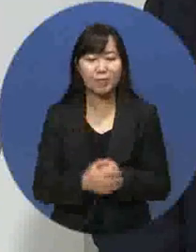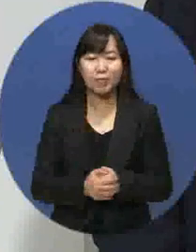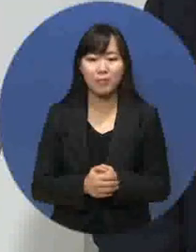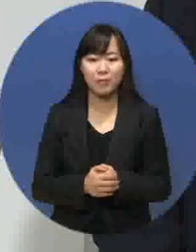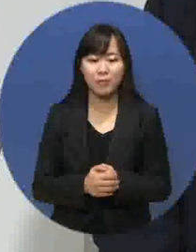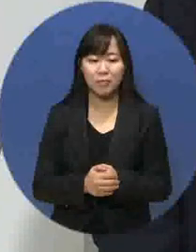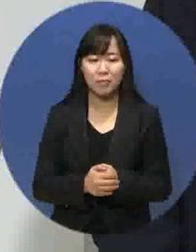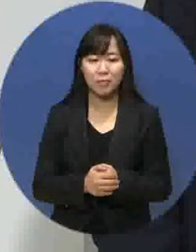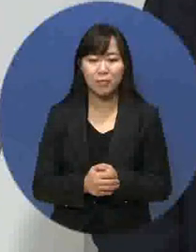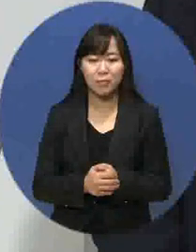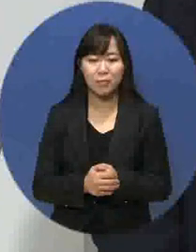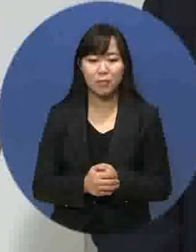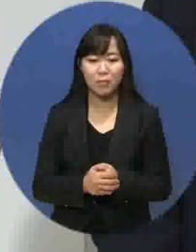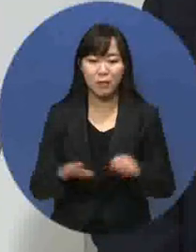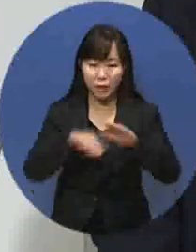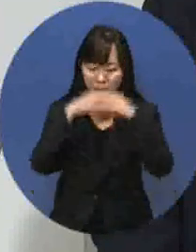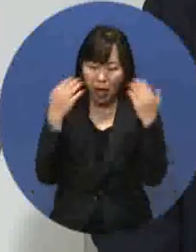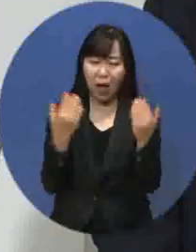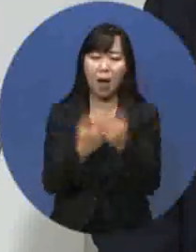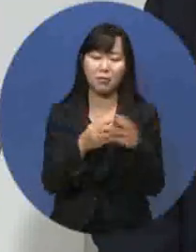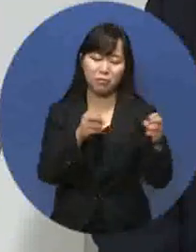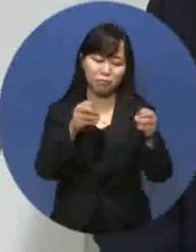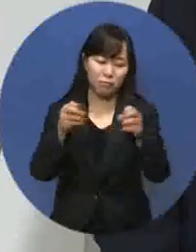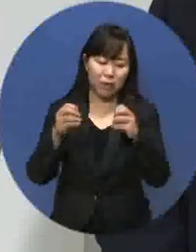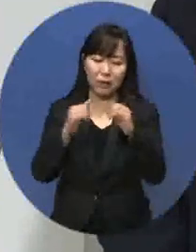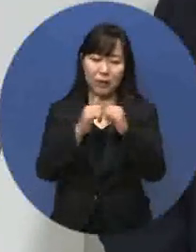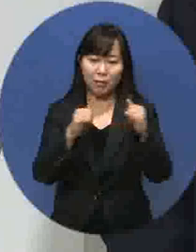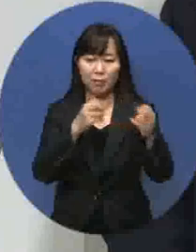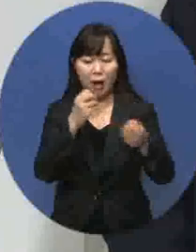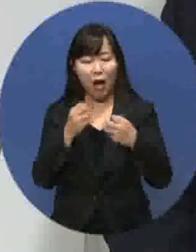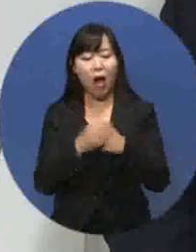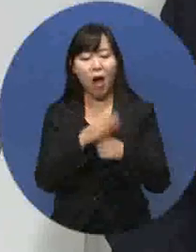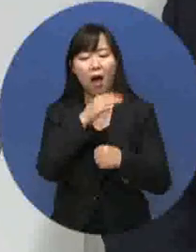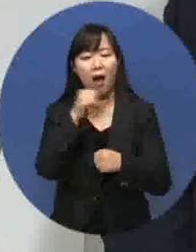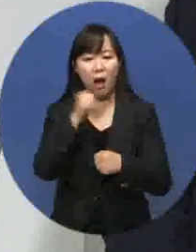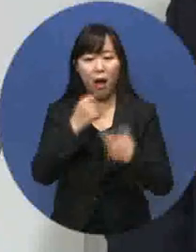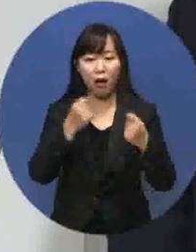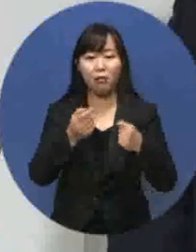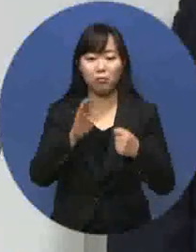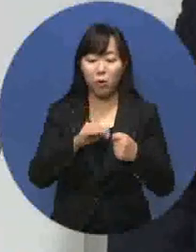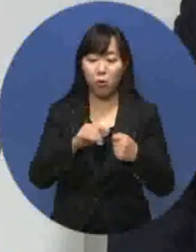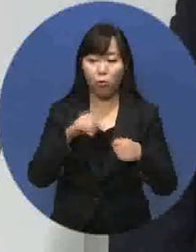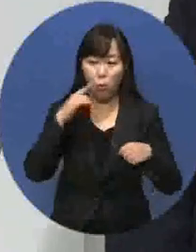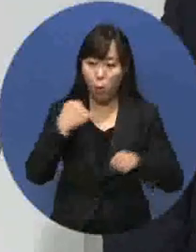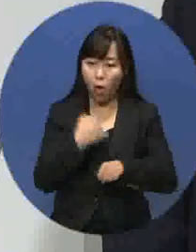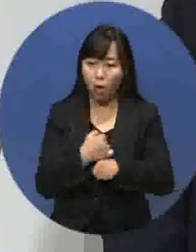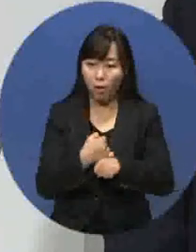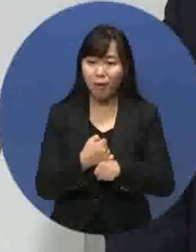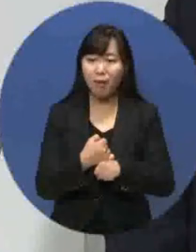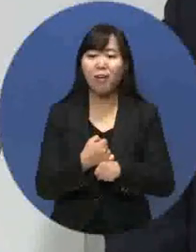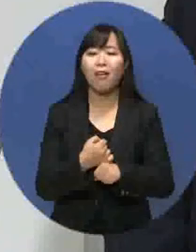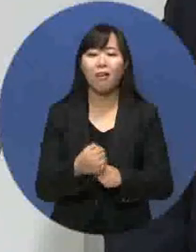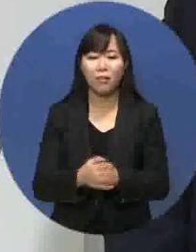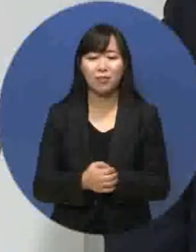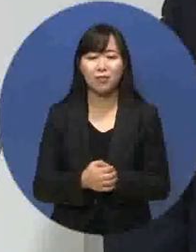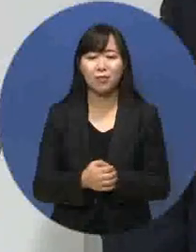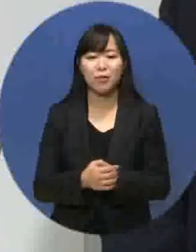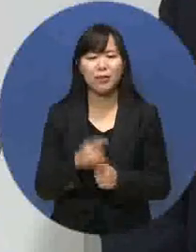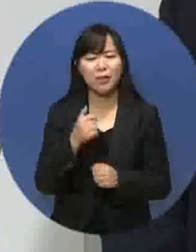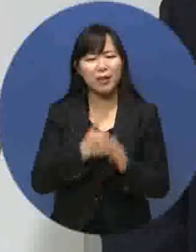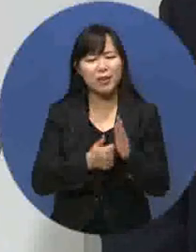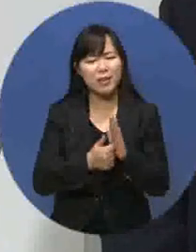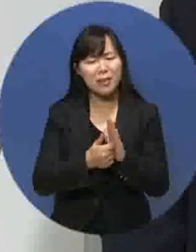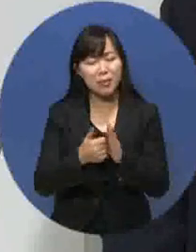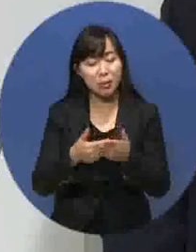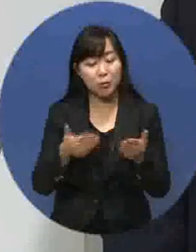뭐 다 이제 얘기하고 뭐 사람들한테 얘기하고 아 그렇구나 그래도 하는구나라고 이제 아주 작은 희망도 드릴